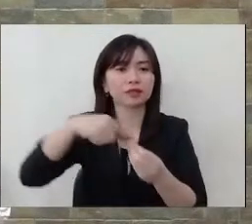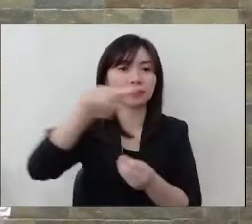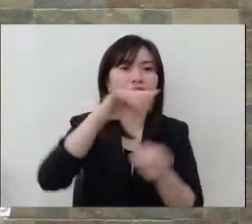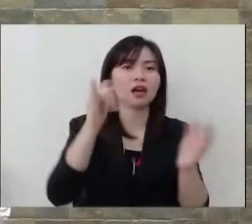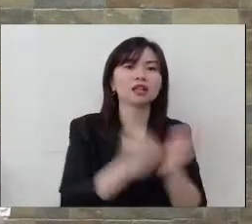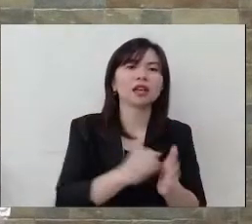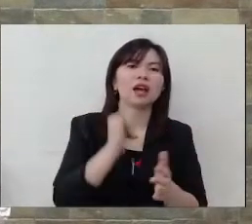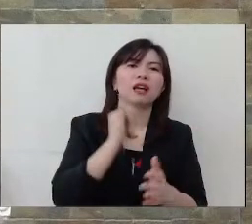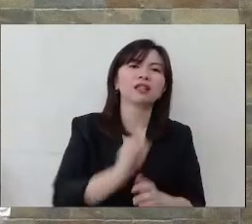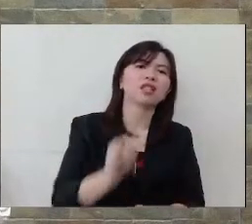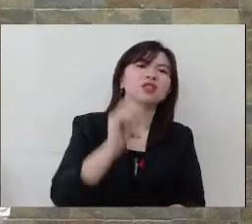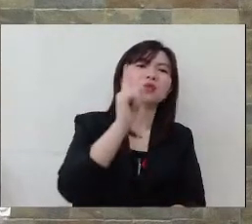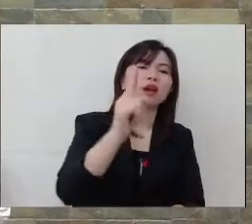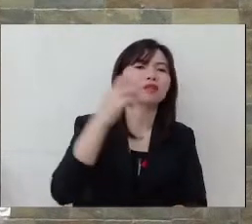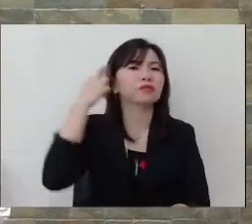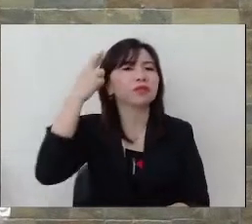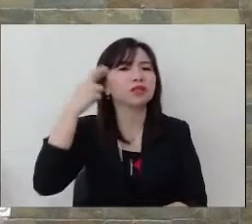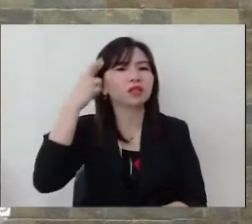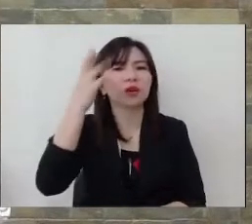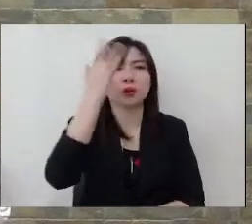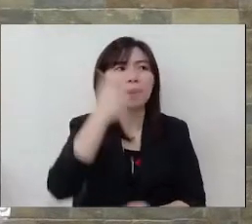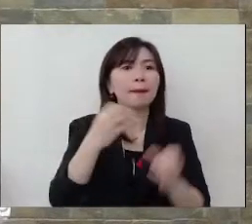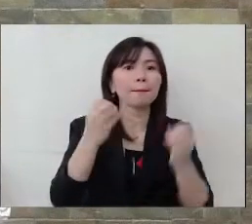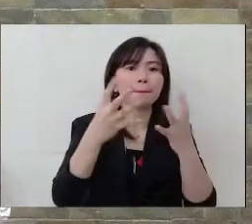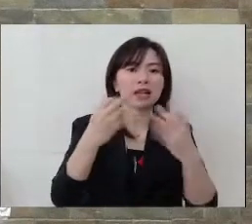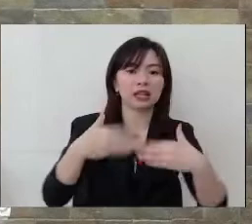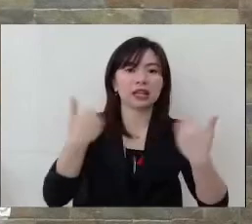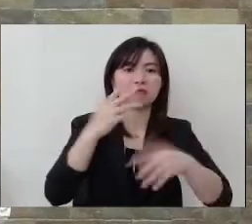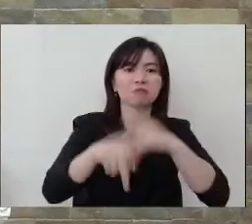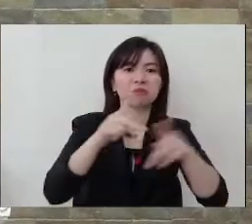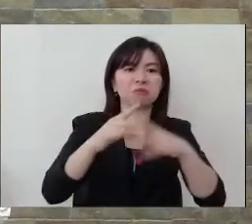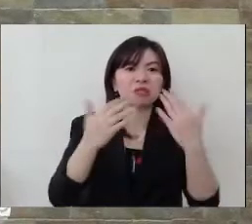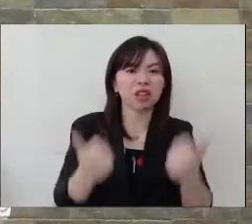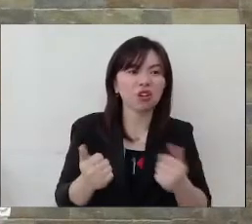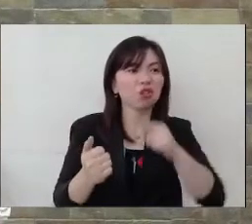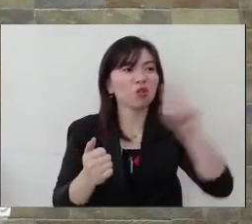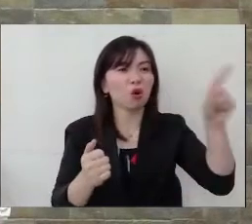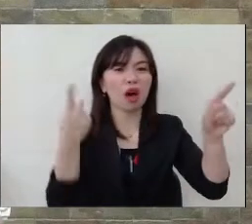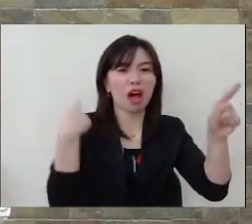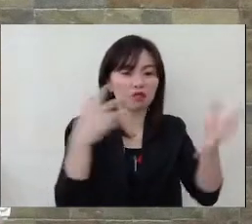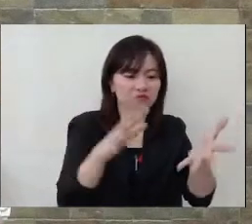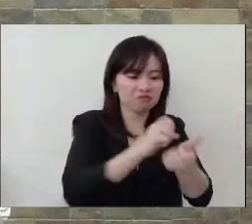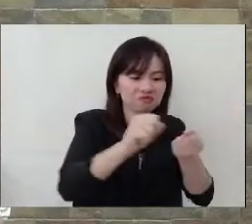mga malalaking dahilan kung bakit maraming kabataan ngayon ang pariwara ang buhay.